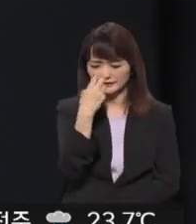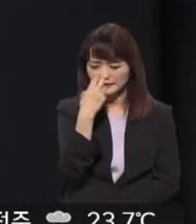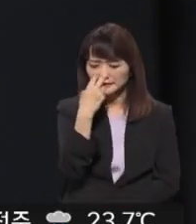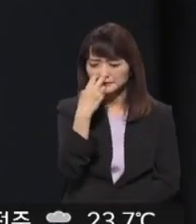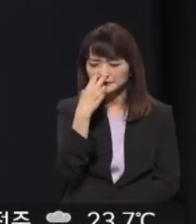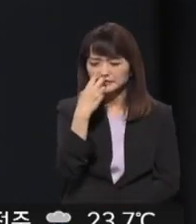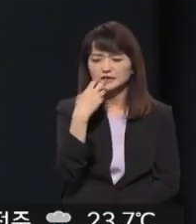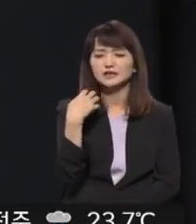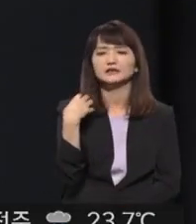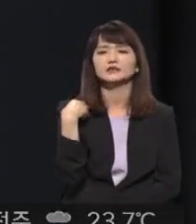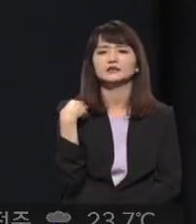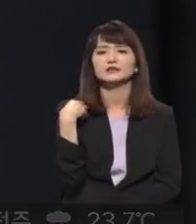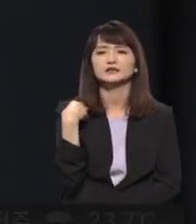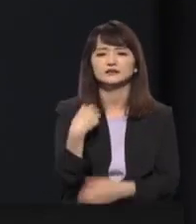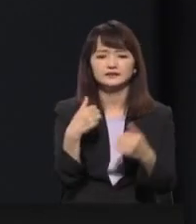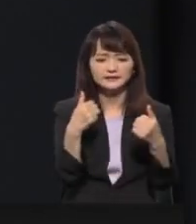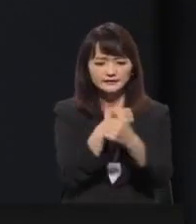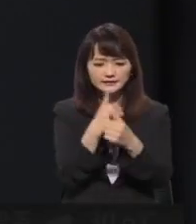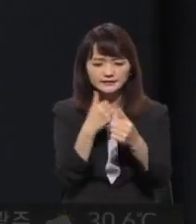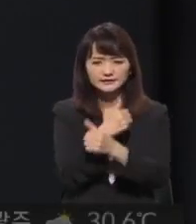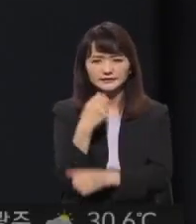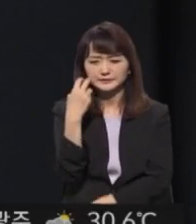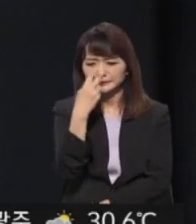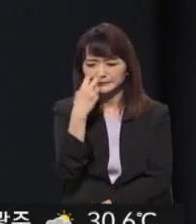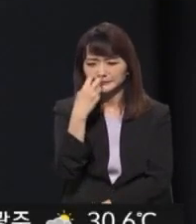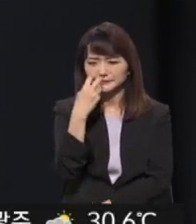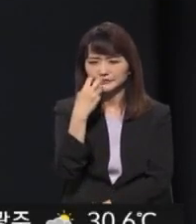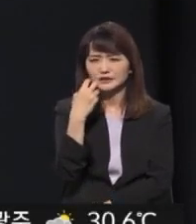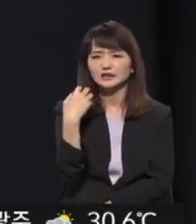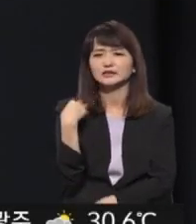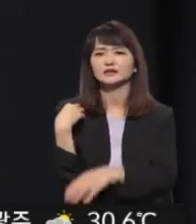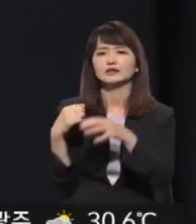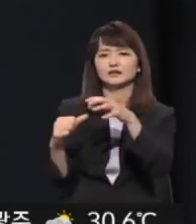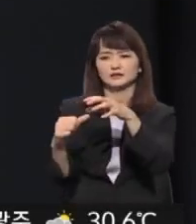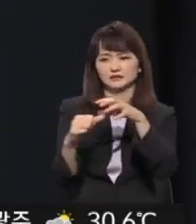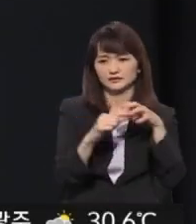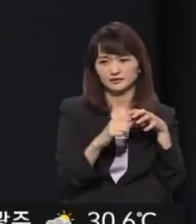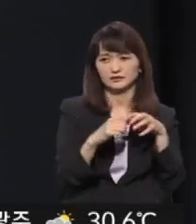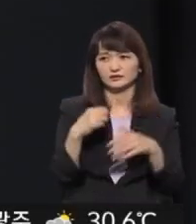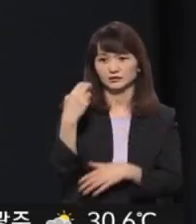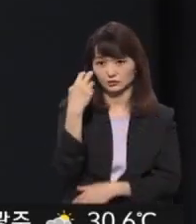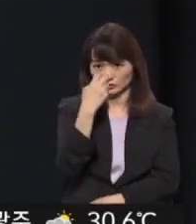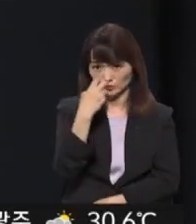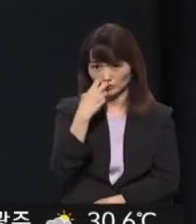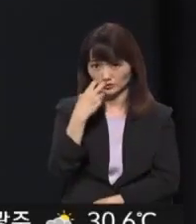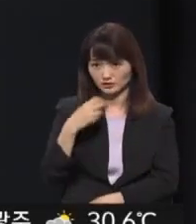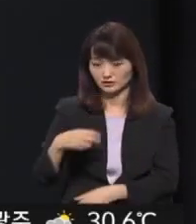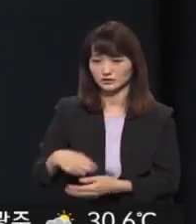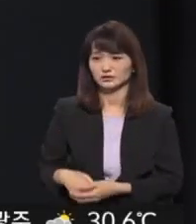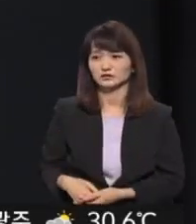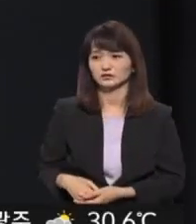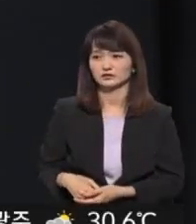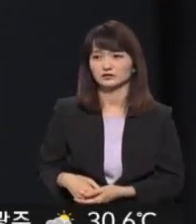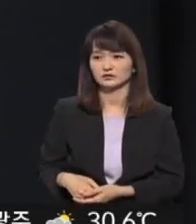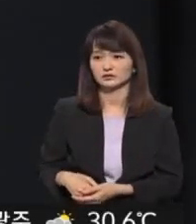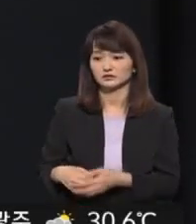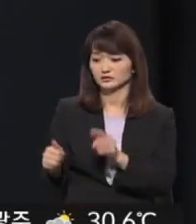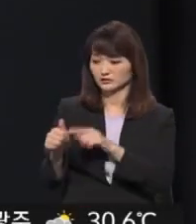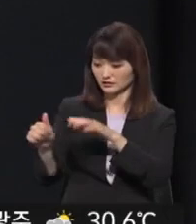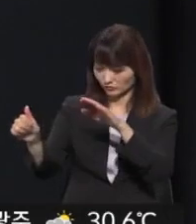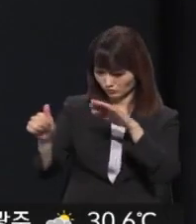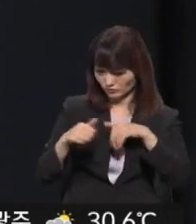대통령 시대 인사 감찰 기능이 있지 않습니까이 기능을 활용해서 조사를 하는 거죠 그 사람 불러다 수사를 한게 아니라